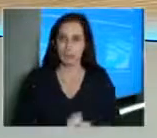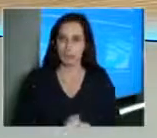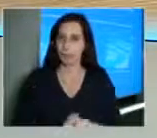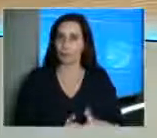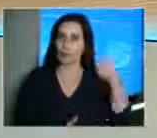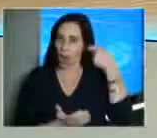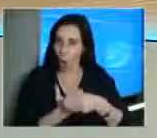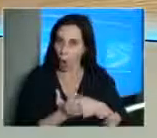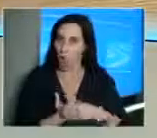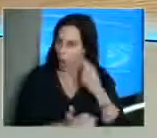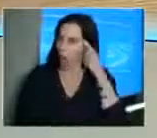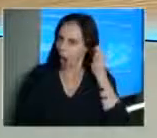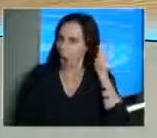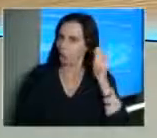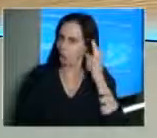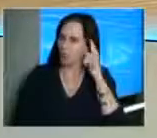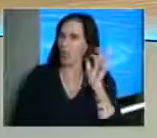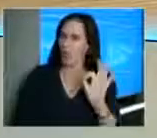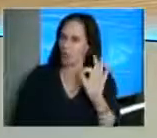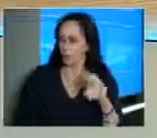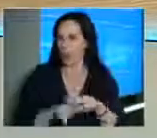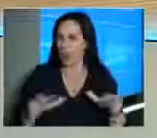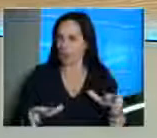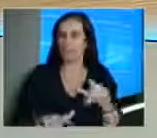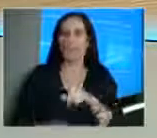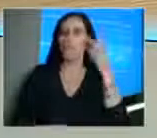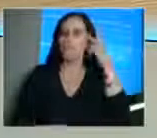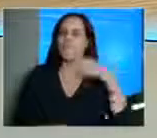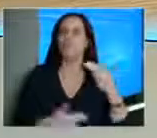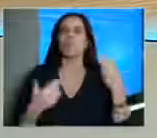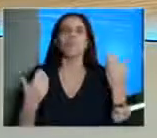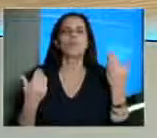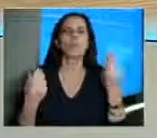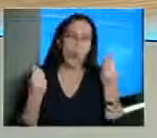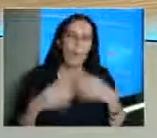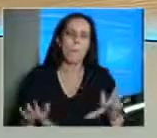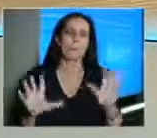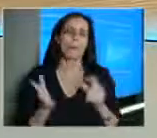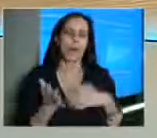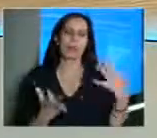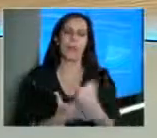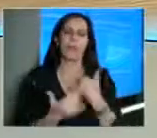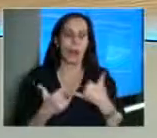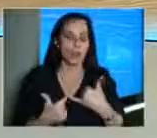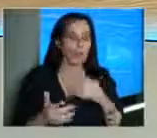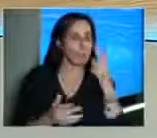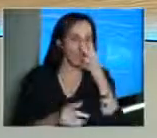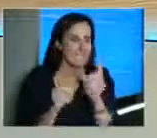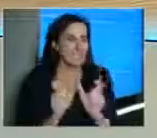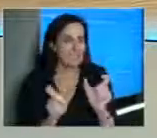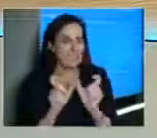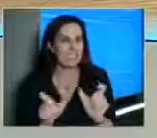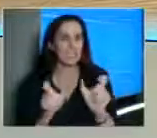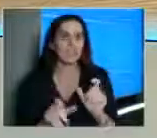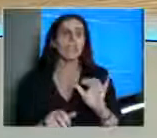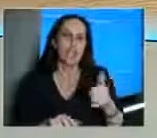כחלון הוא פוליטיקאי פיקח שמודע היטב למצבו ולכך שאיבד את מגע הקסם, ומנהל עכשיו קרב בלימה מתסכל